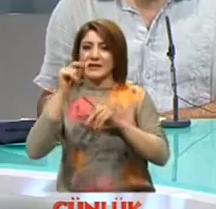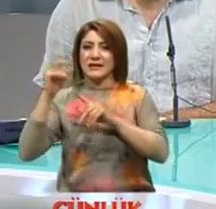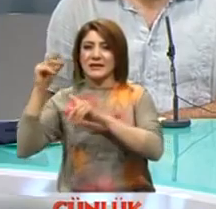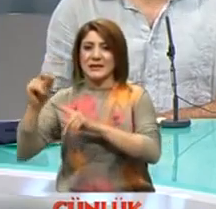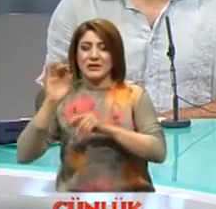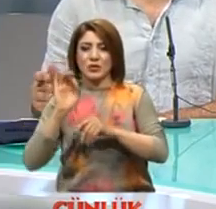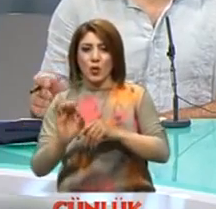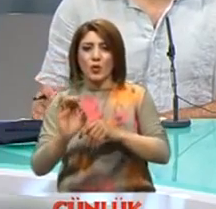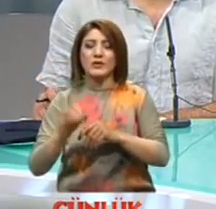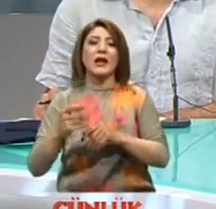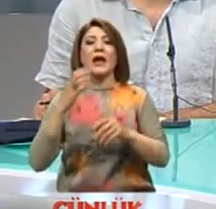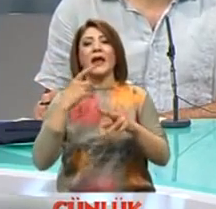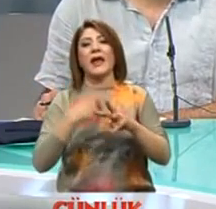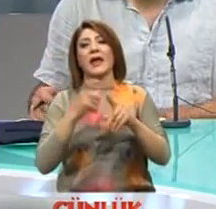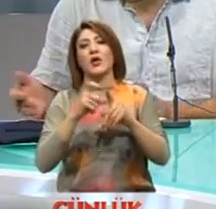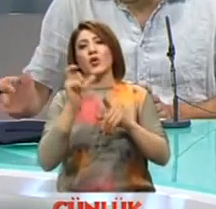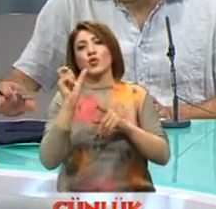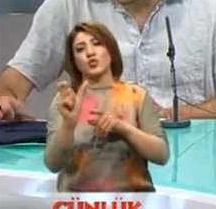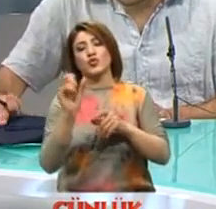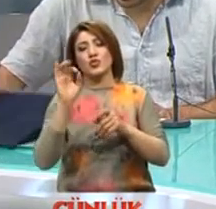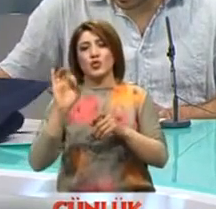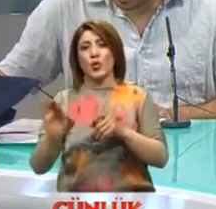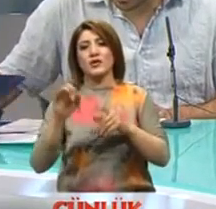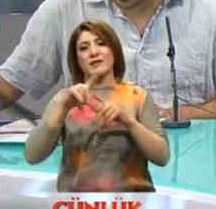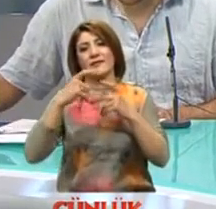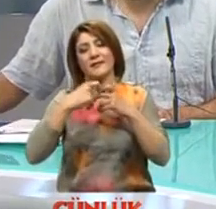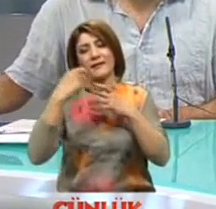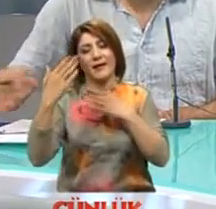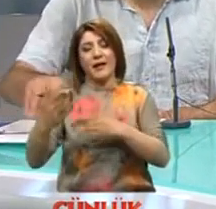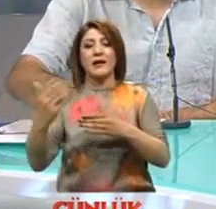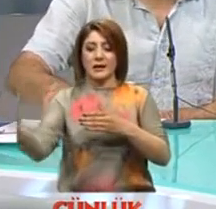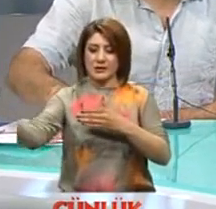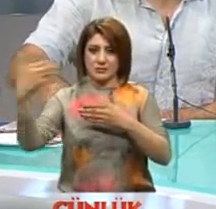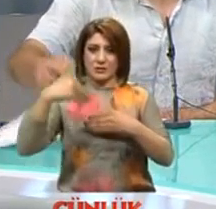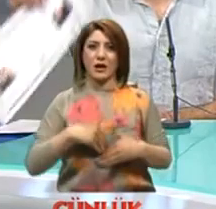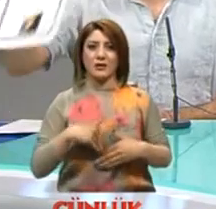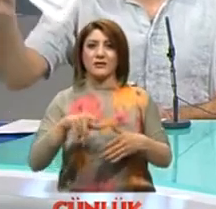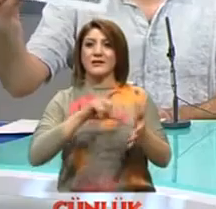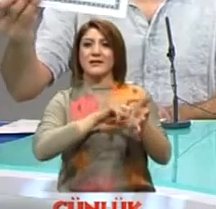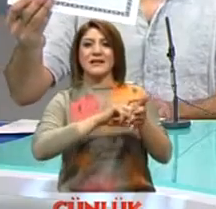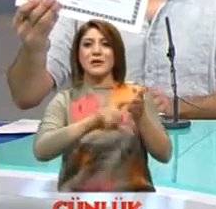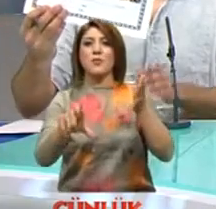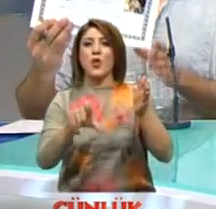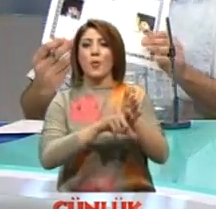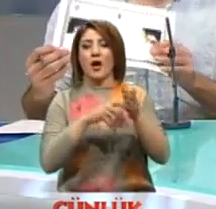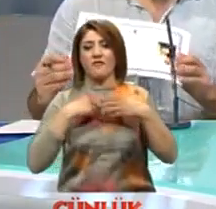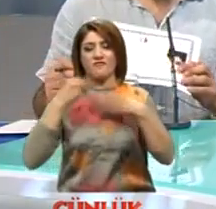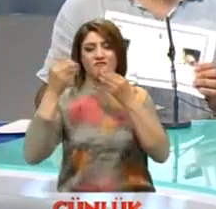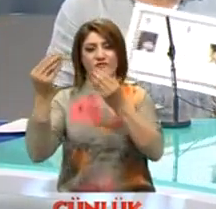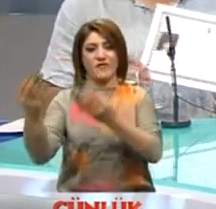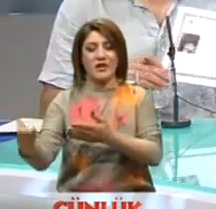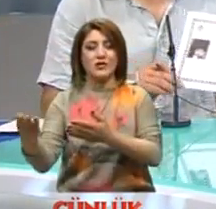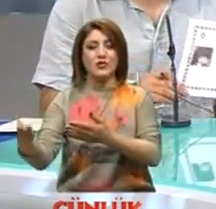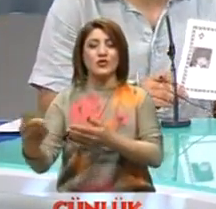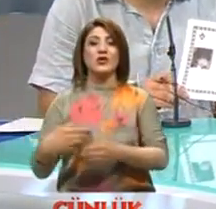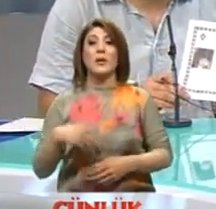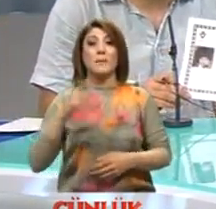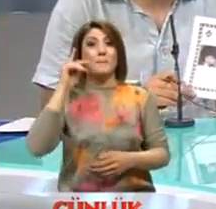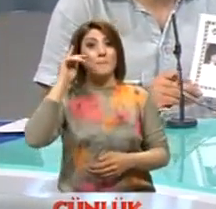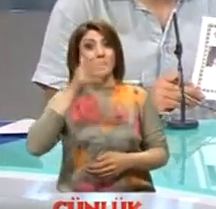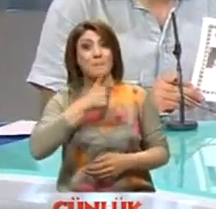bebem.ii.metu.edu.tr. Telefonunu da bulabilirler. Geldiklerinde de onlara küçük bir diploma veriyoruz. Aa, harika. Harika. Bilim